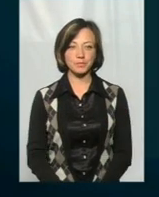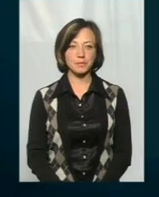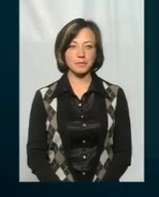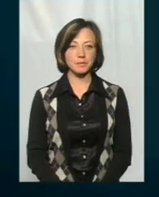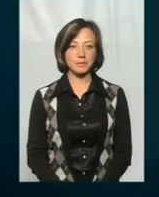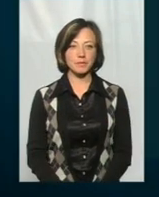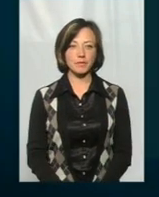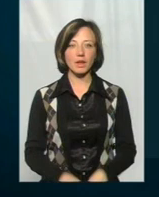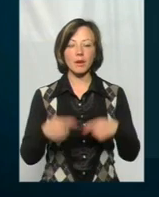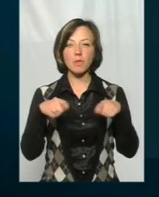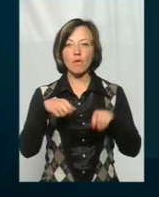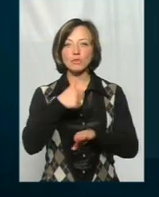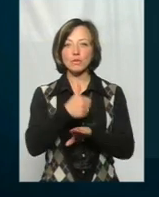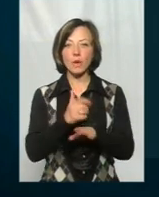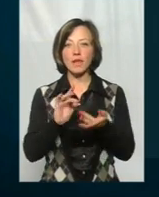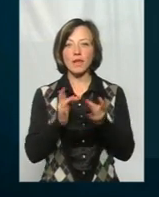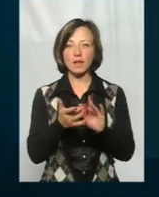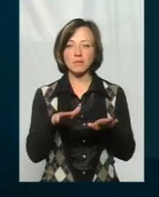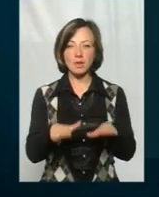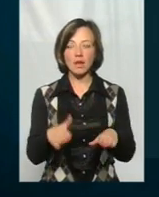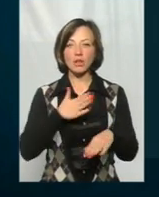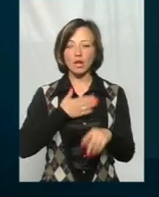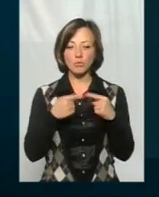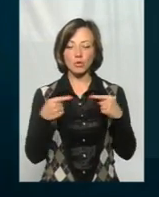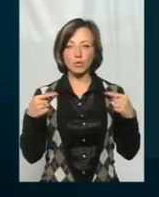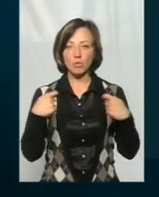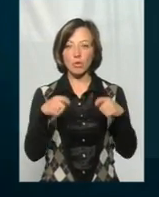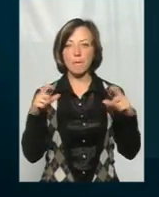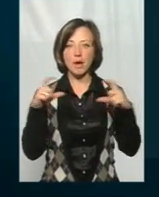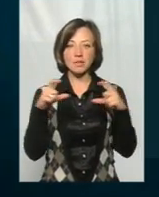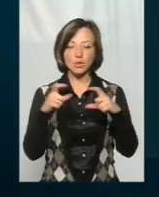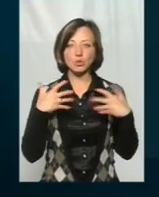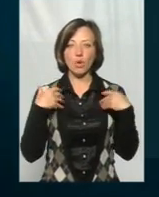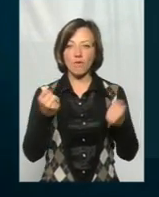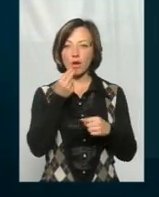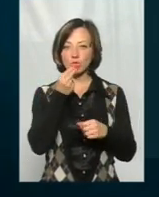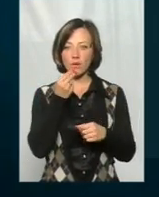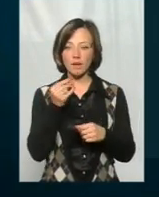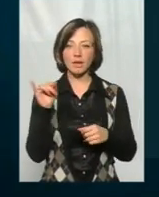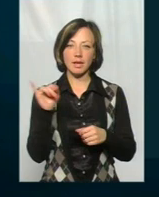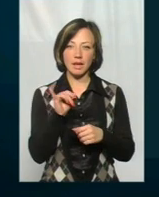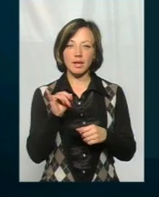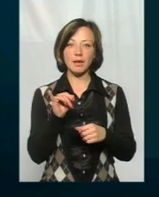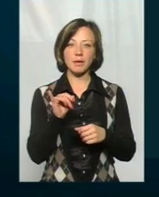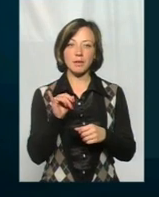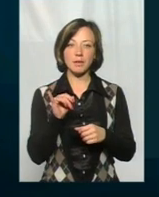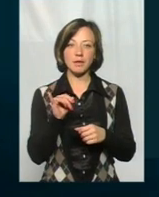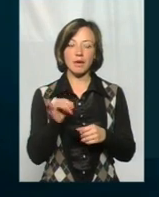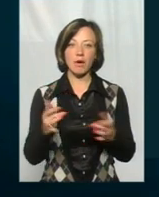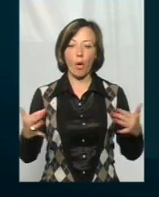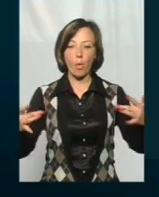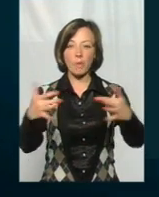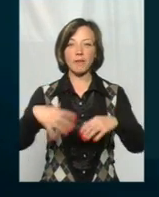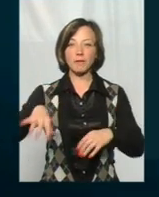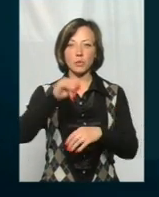ми здійснюємо в основному на інтернет-платформах. Також нашу продукцію продають в магазинах здорового харчування та еколавки. Еврофішн ми охопили майже всю